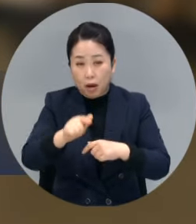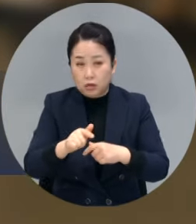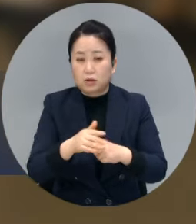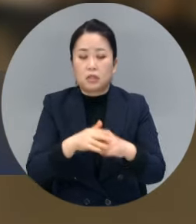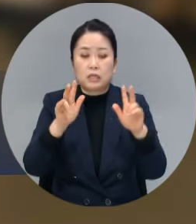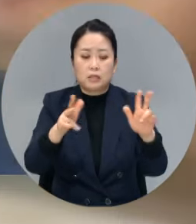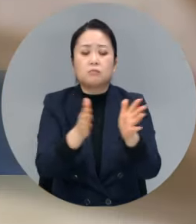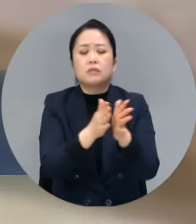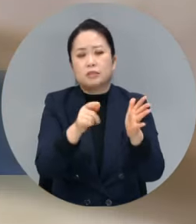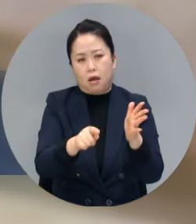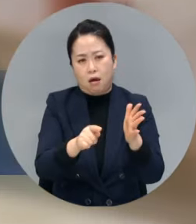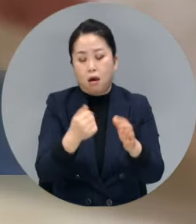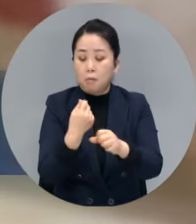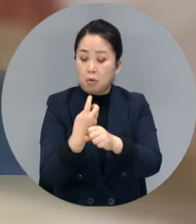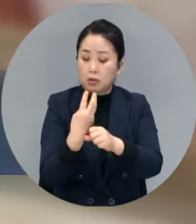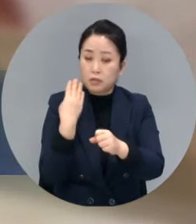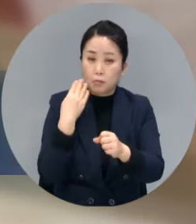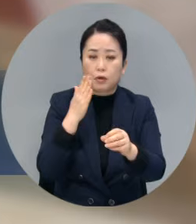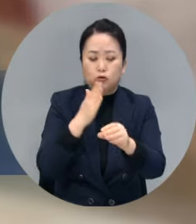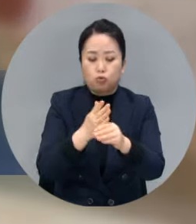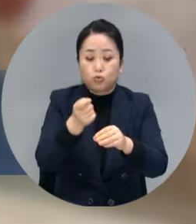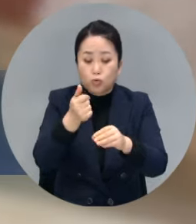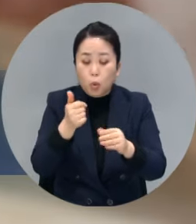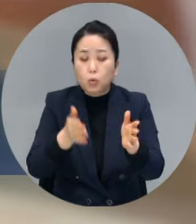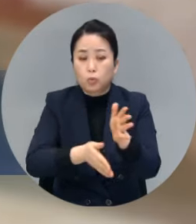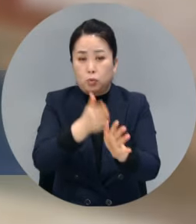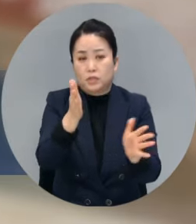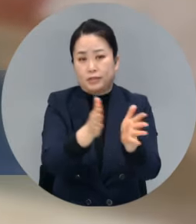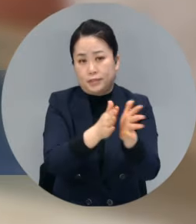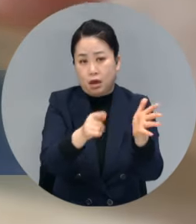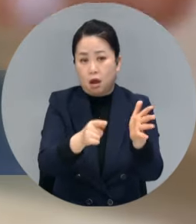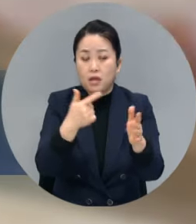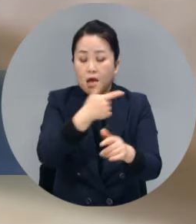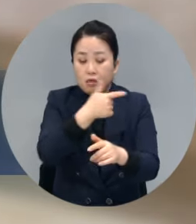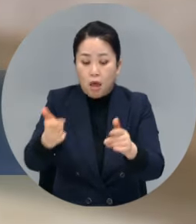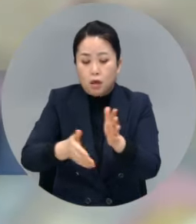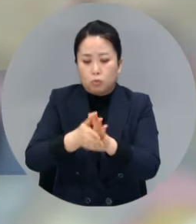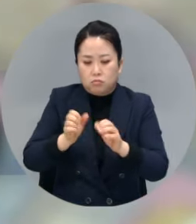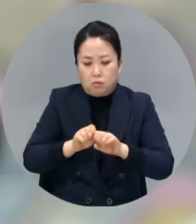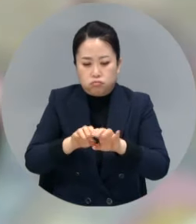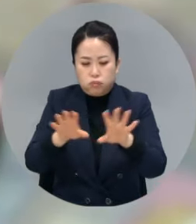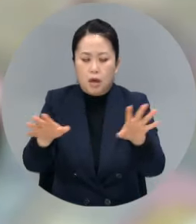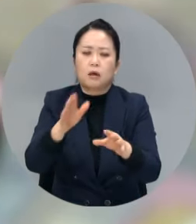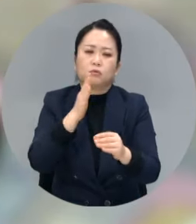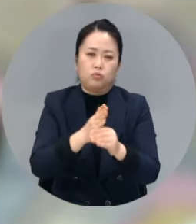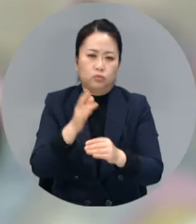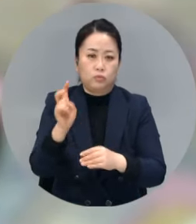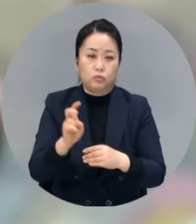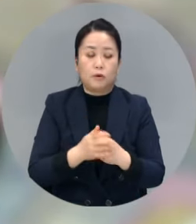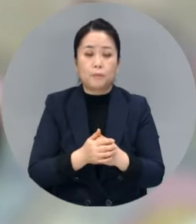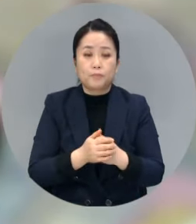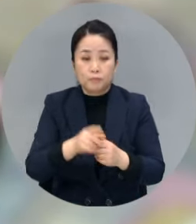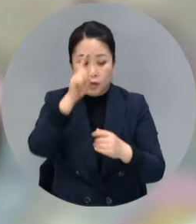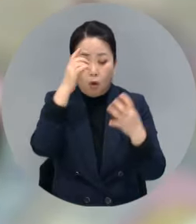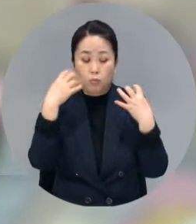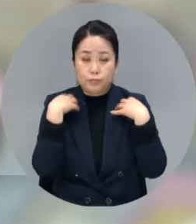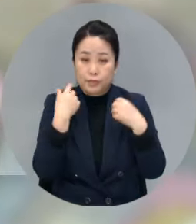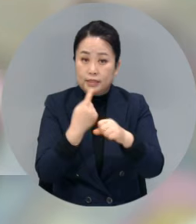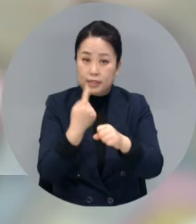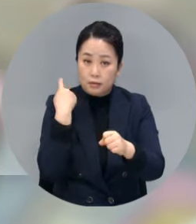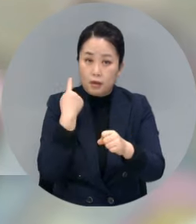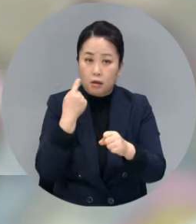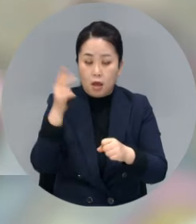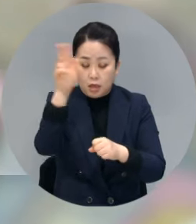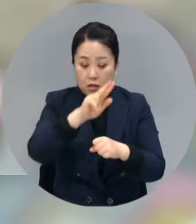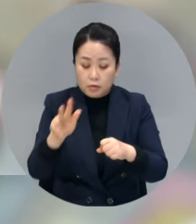년 전부터는 중소도시에서부터 시작됐고 지금은 이제 대도시로 이제 시작이 되는 것 같아요. 정부는 지난해 전국